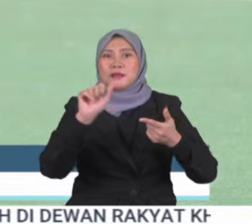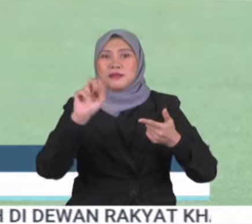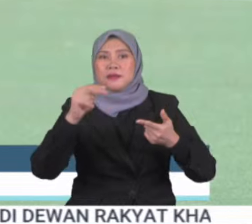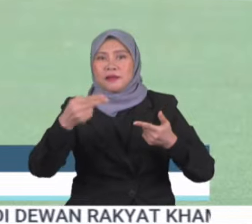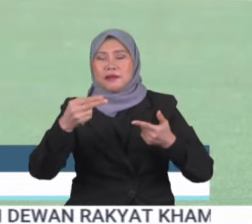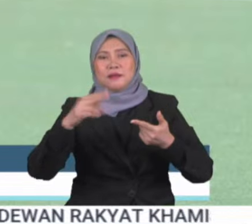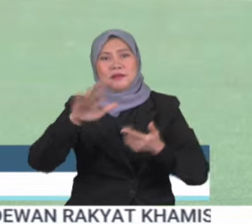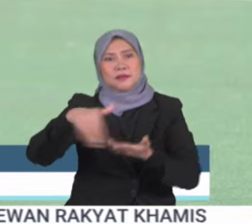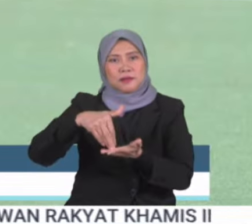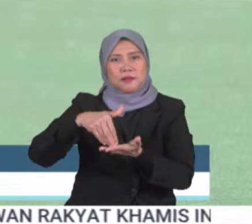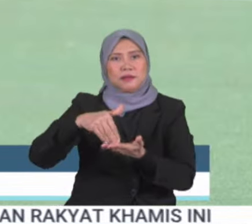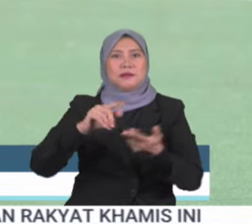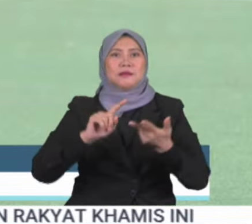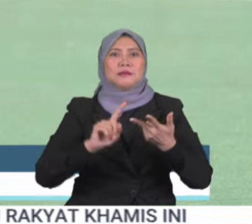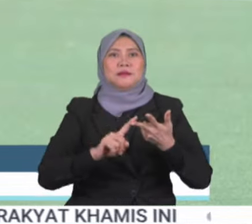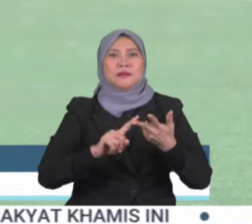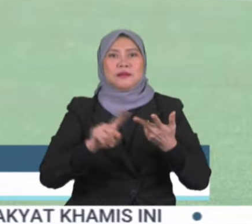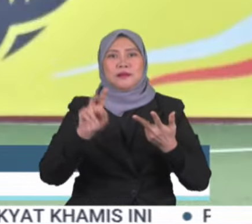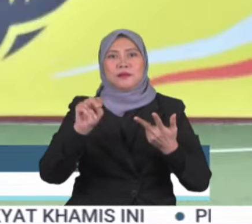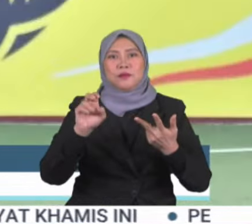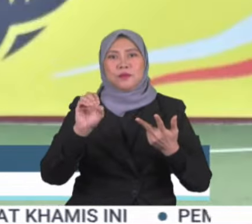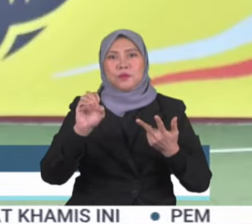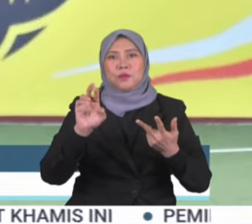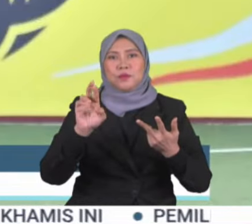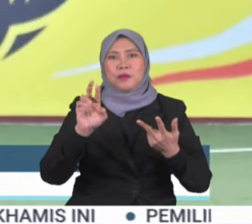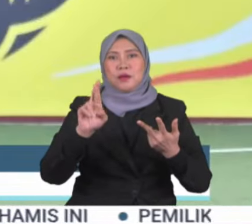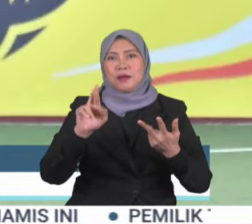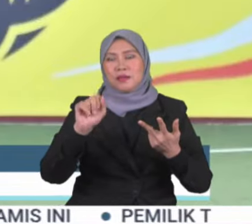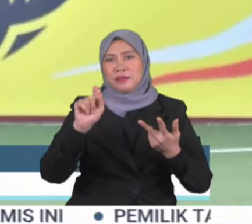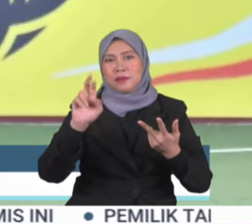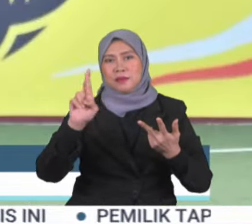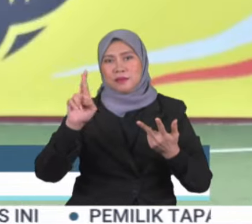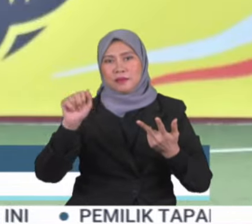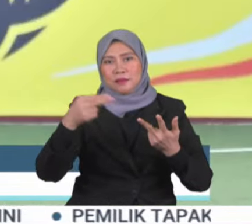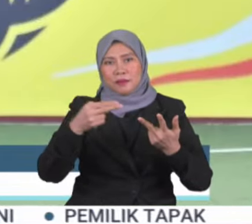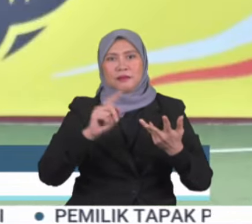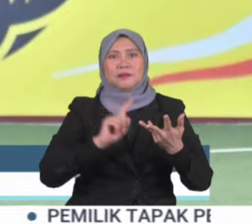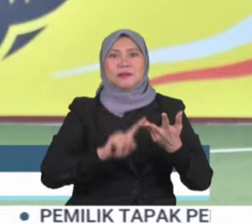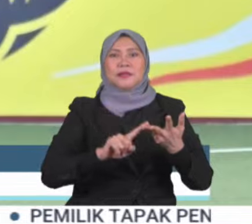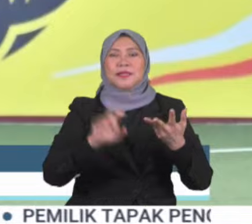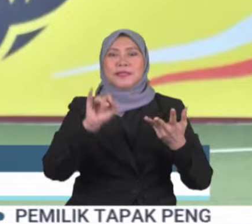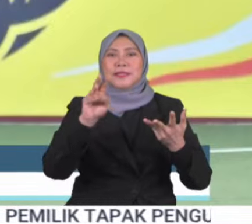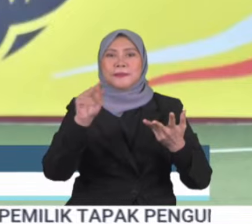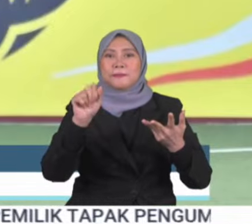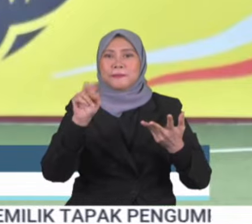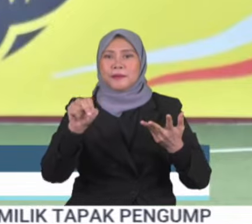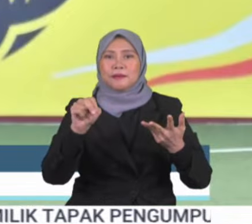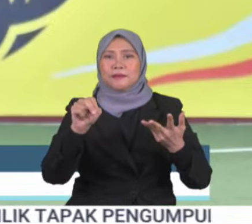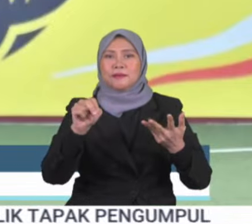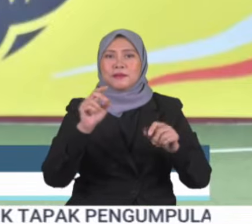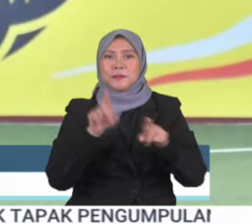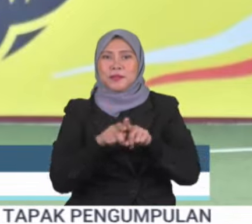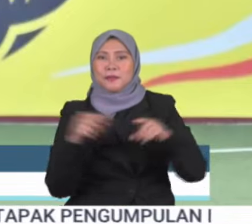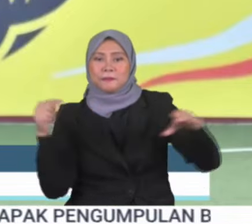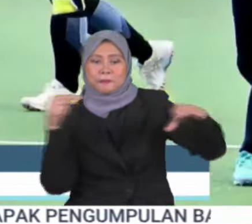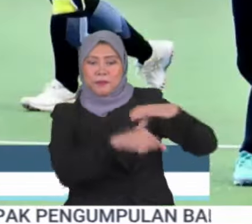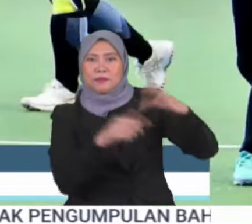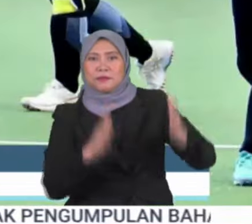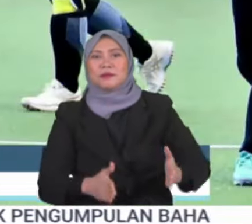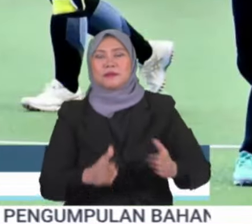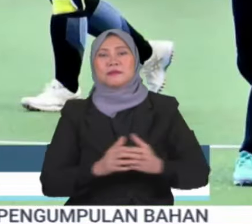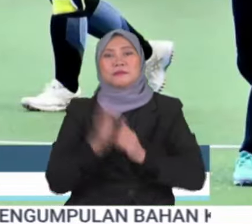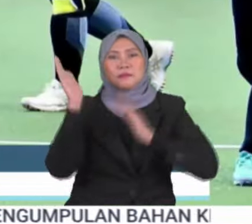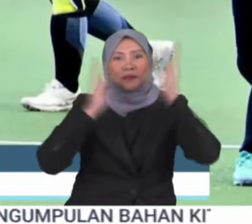dan Nuratira Fatiriah Syamsul Azwan Nizam dan Nur Iman Adawiyah Muhammad Suhaimi, penyerang.